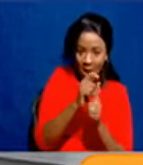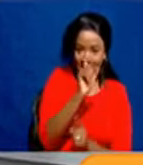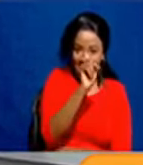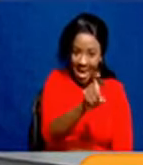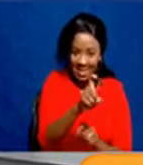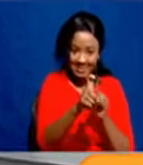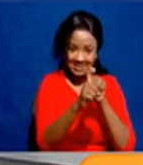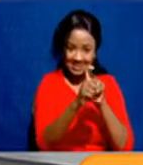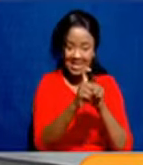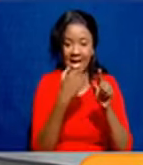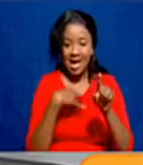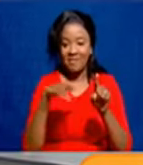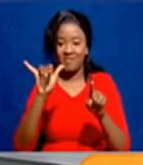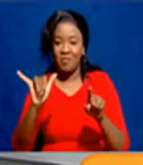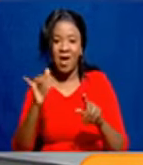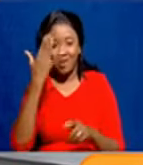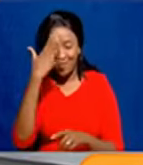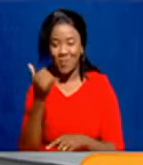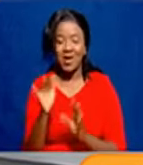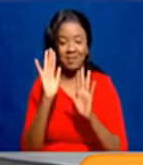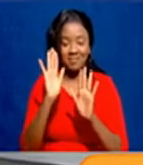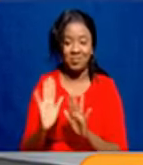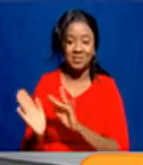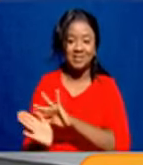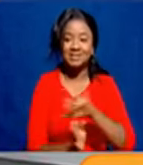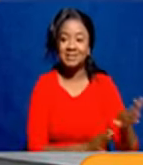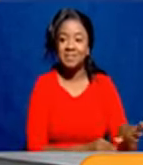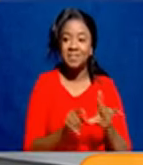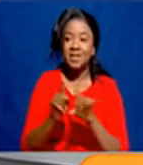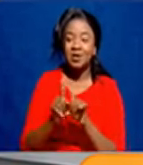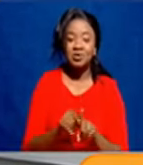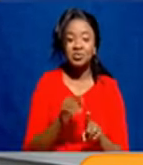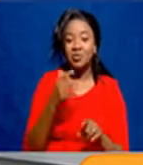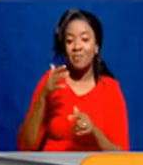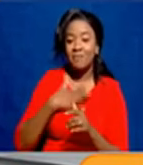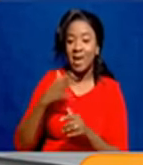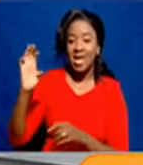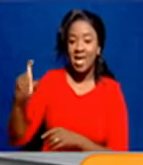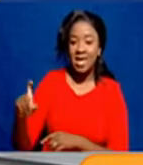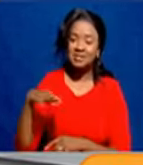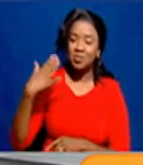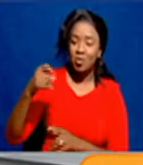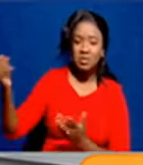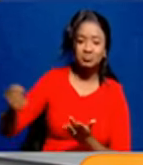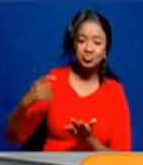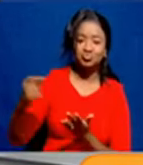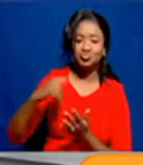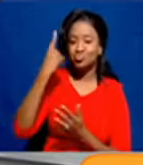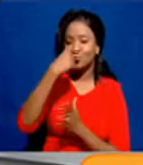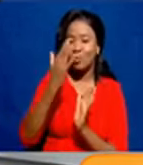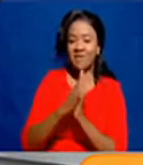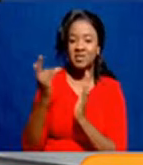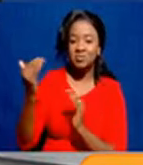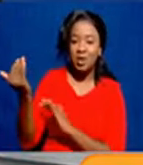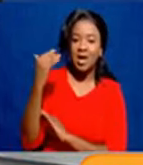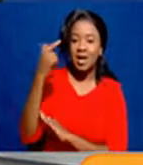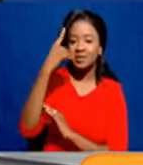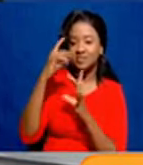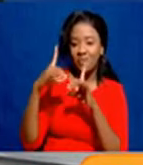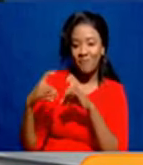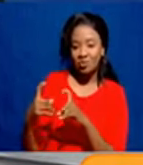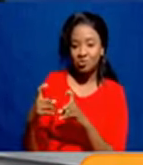Yawisha wanasema mimi na ex wangu tuliachana, baadaye alisikia nimeolewa. Sasa mara kwa mara ananitext kwa Facebook akiitisha picha